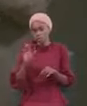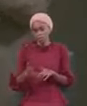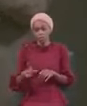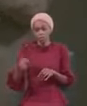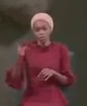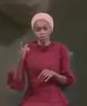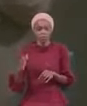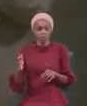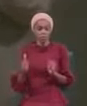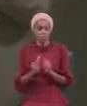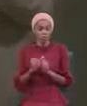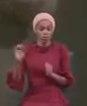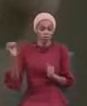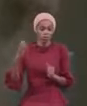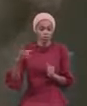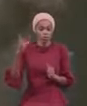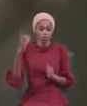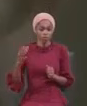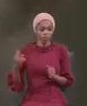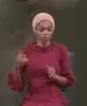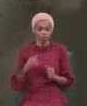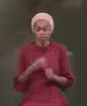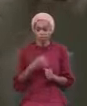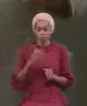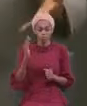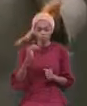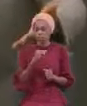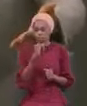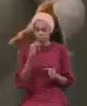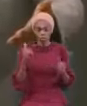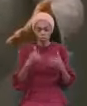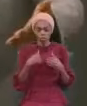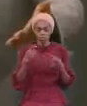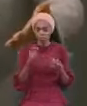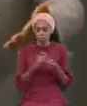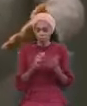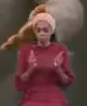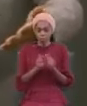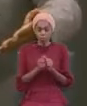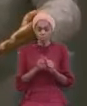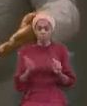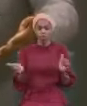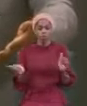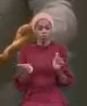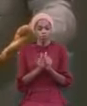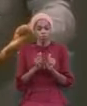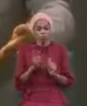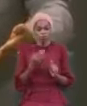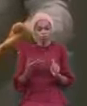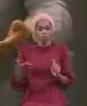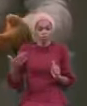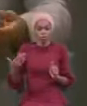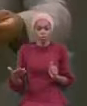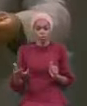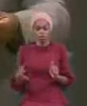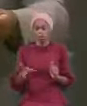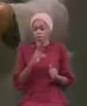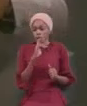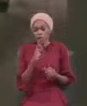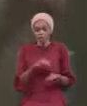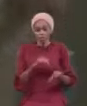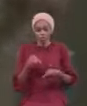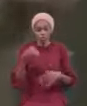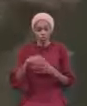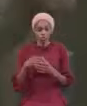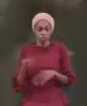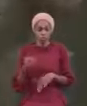problèmes dans la manière dont les choses sont faites dans l'église appor à la Maison du Trésor toutes